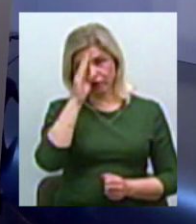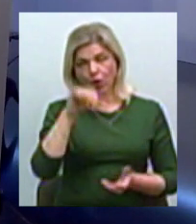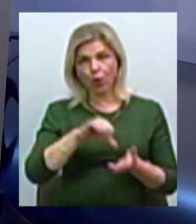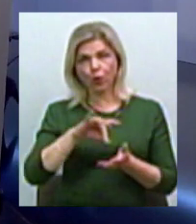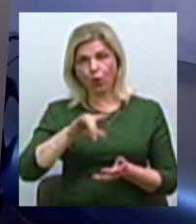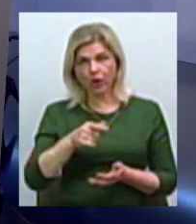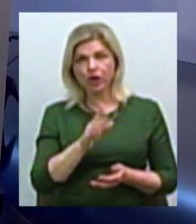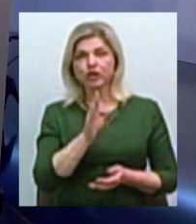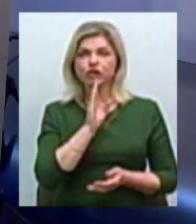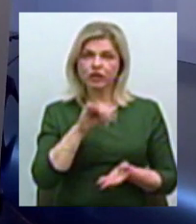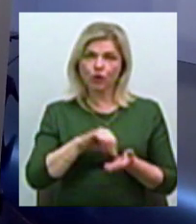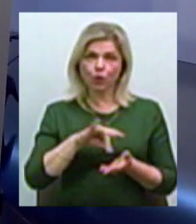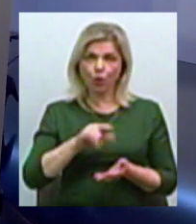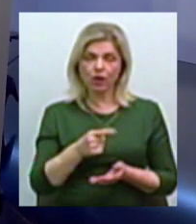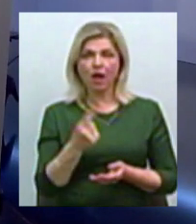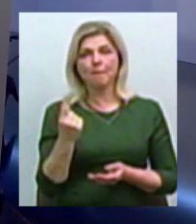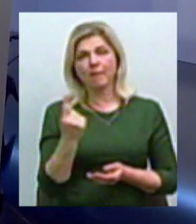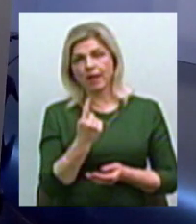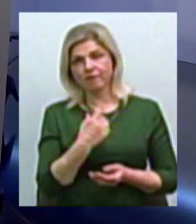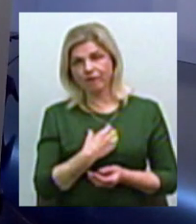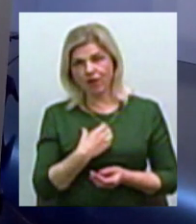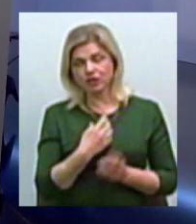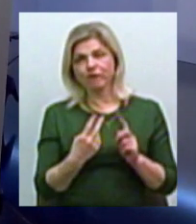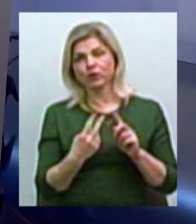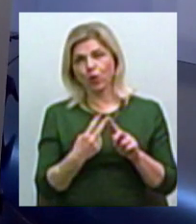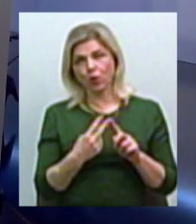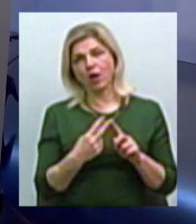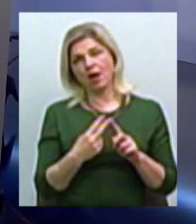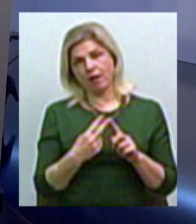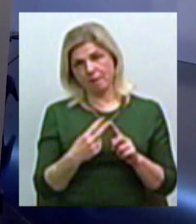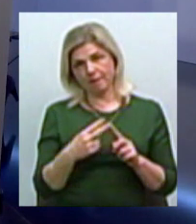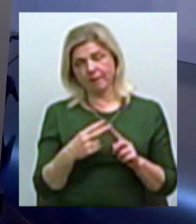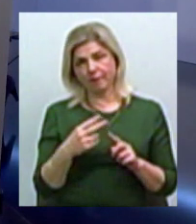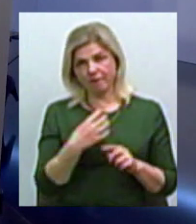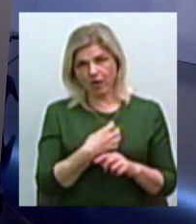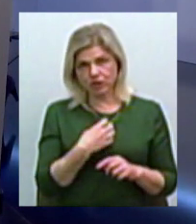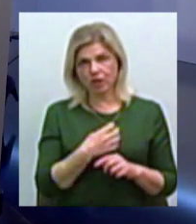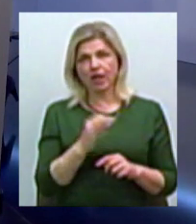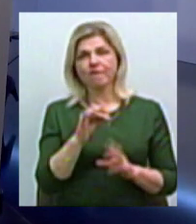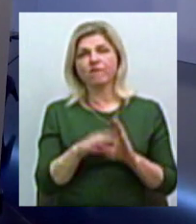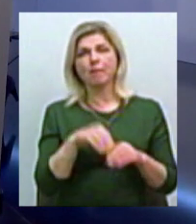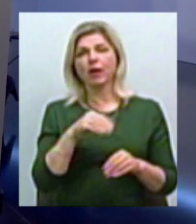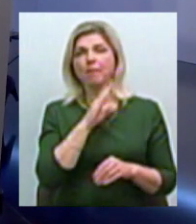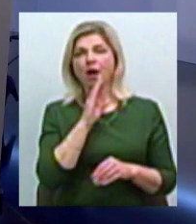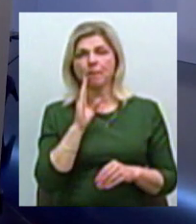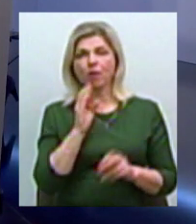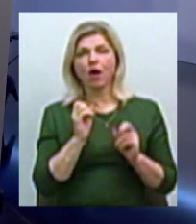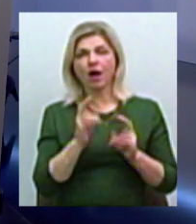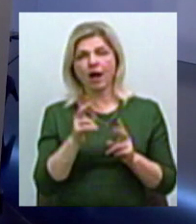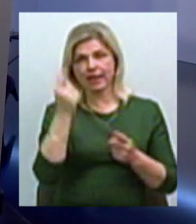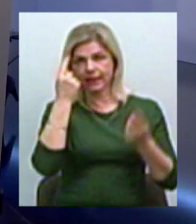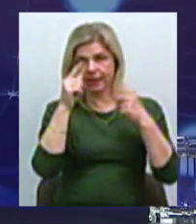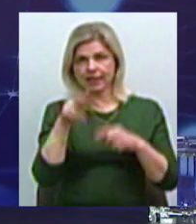роль. Там першого плану, другого плану. Ми відзначили маму у нас як... Дизайнера.